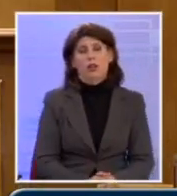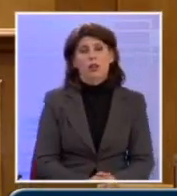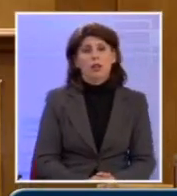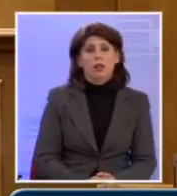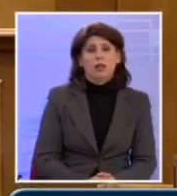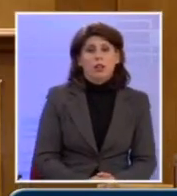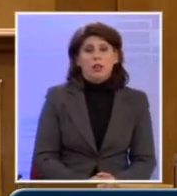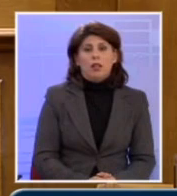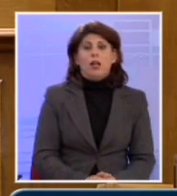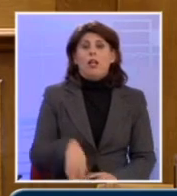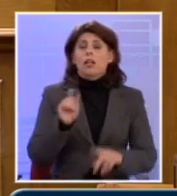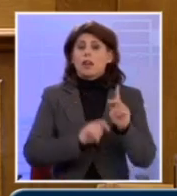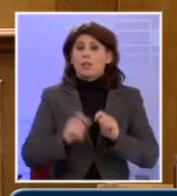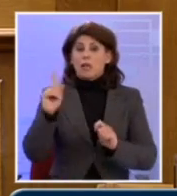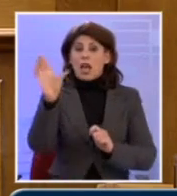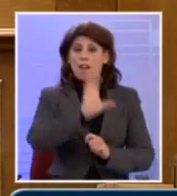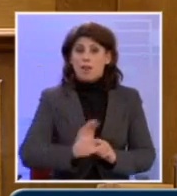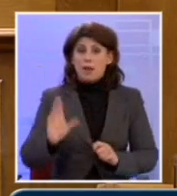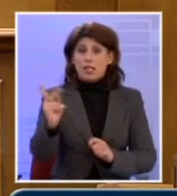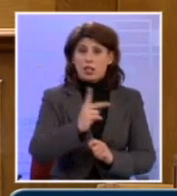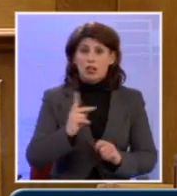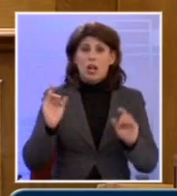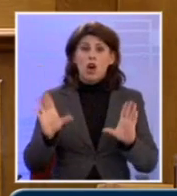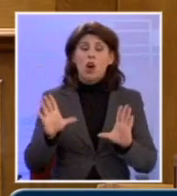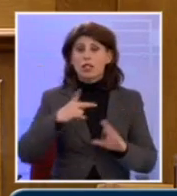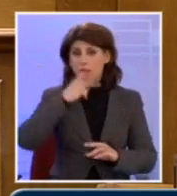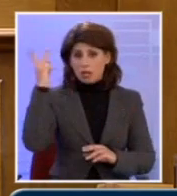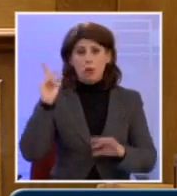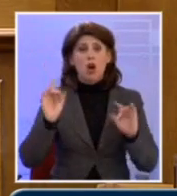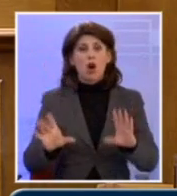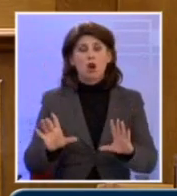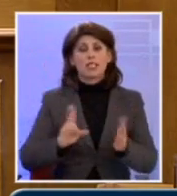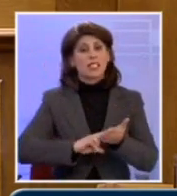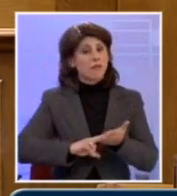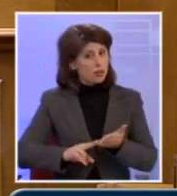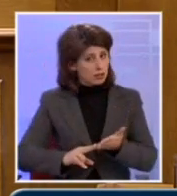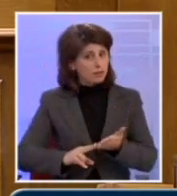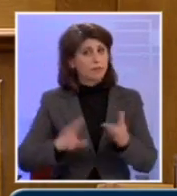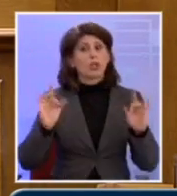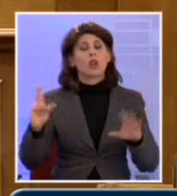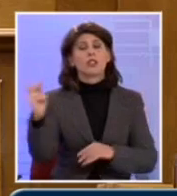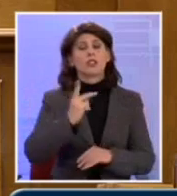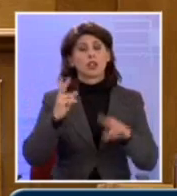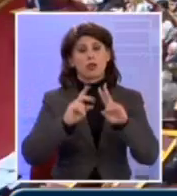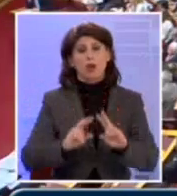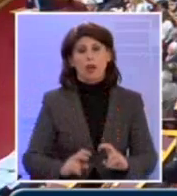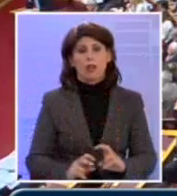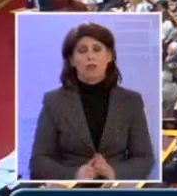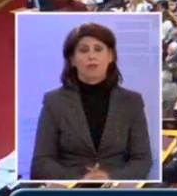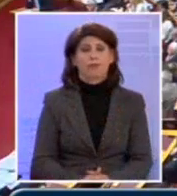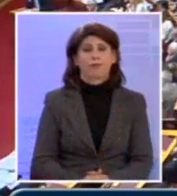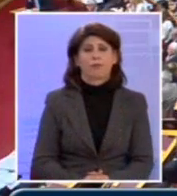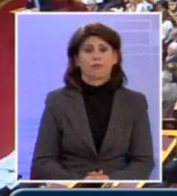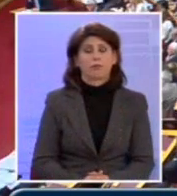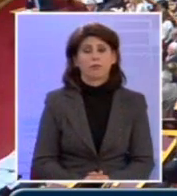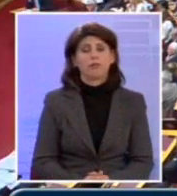φτιαχτεί μια ευρωπαϊκή κοινωνία χωρίς δικαιώματα, χωρίς ασφάλιση, χωρίς κοινωνικό έλεγχο.